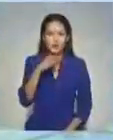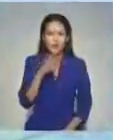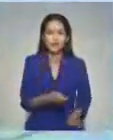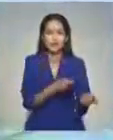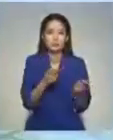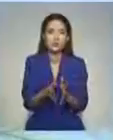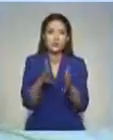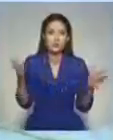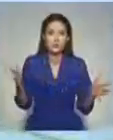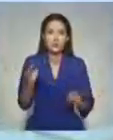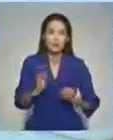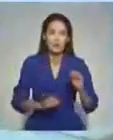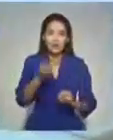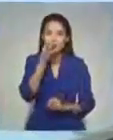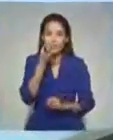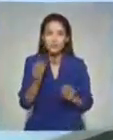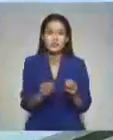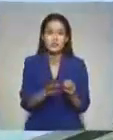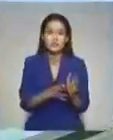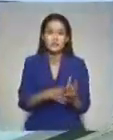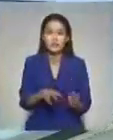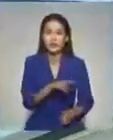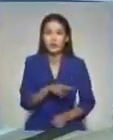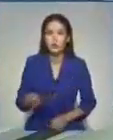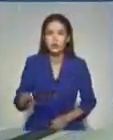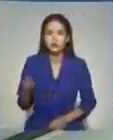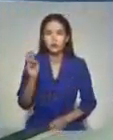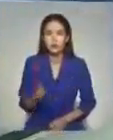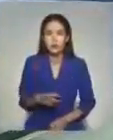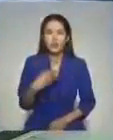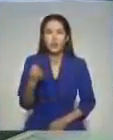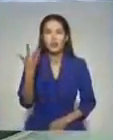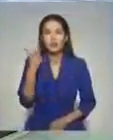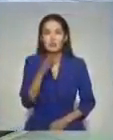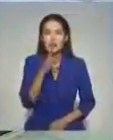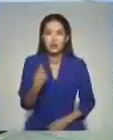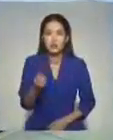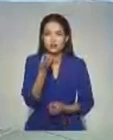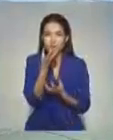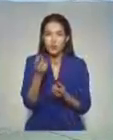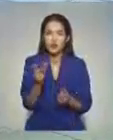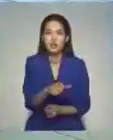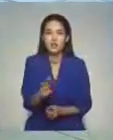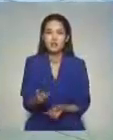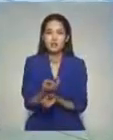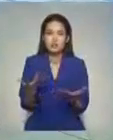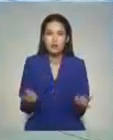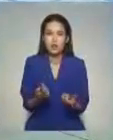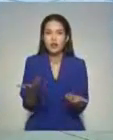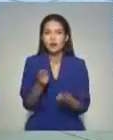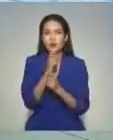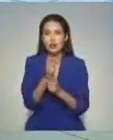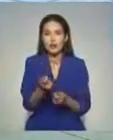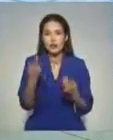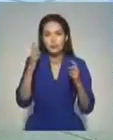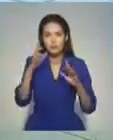завезли больше тысячи тонн цветов на 9 миллионов долларов Но вот во сколько обойдутся букеты простым гражданам и какие подарки стали